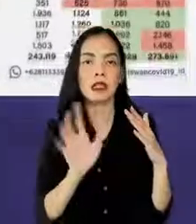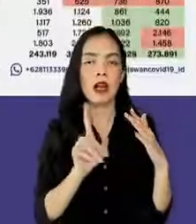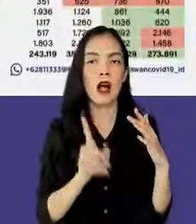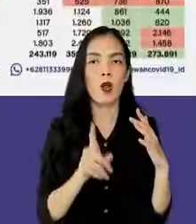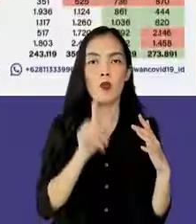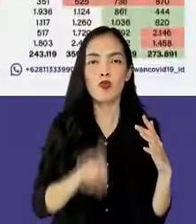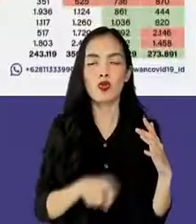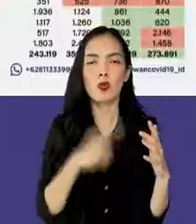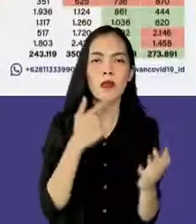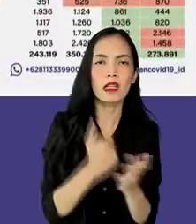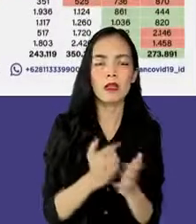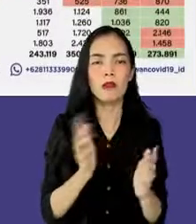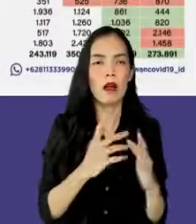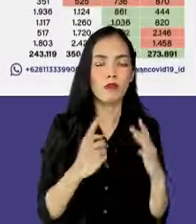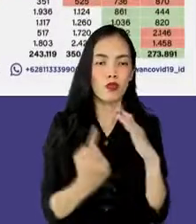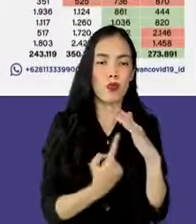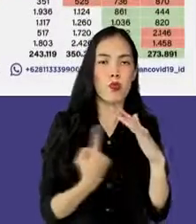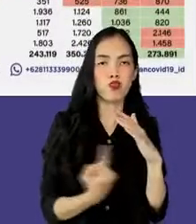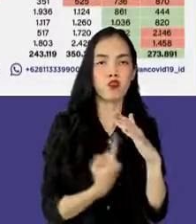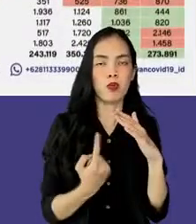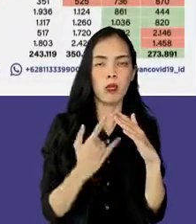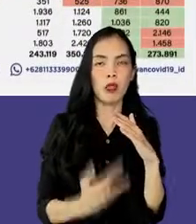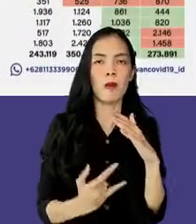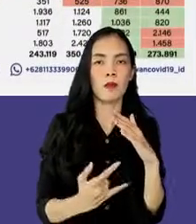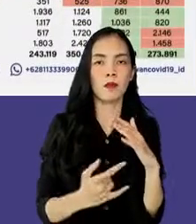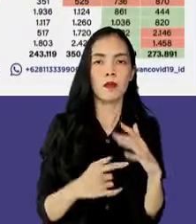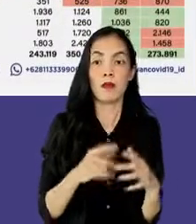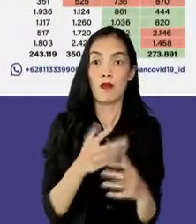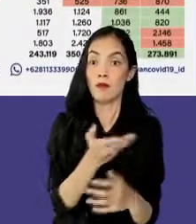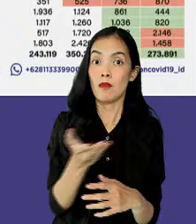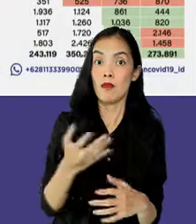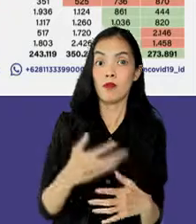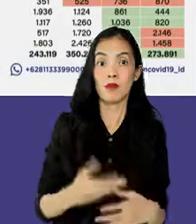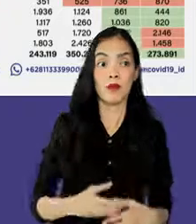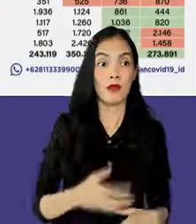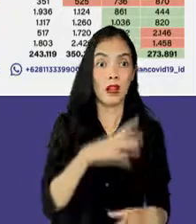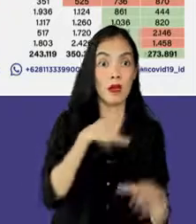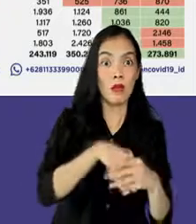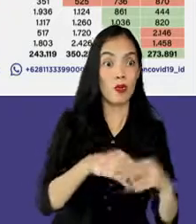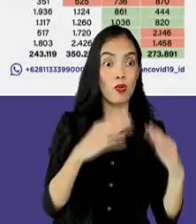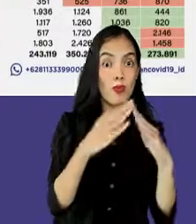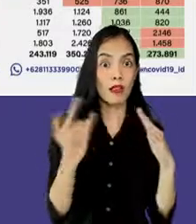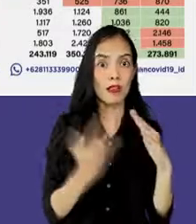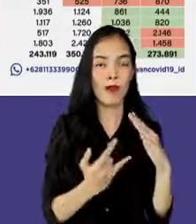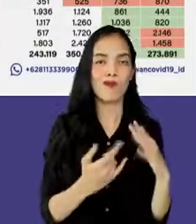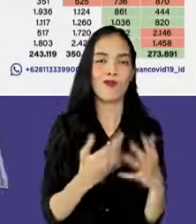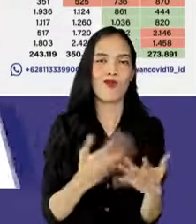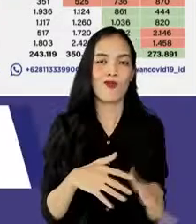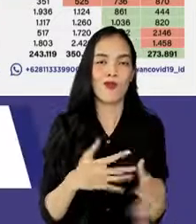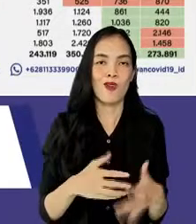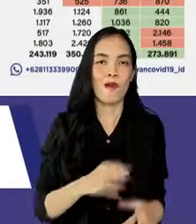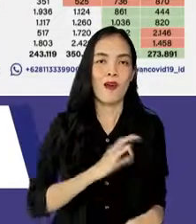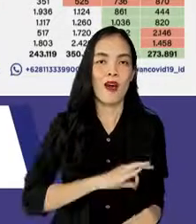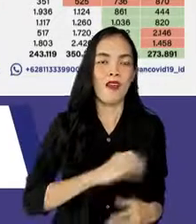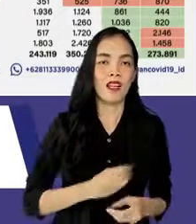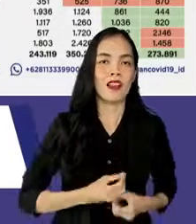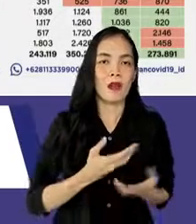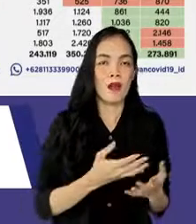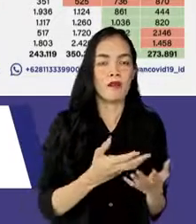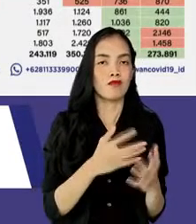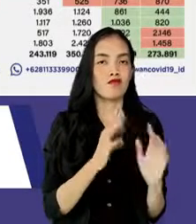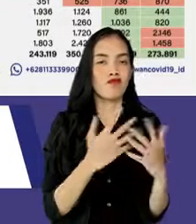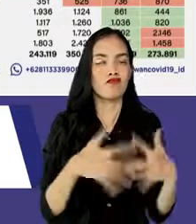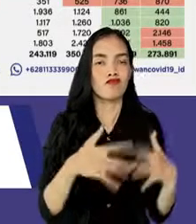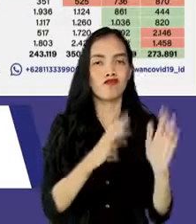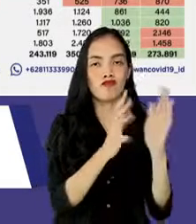kontribusi Anda sangat besar bagi penurunan kasus ini ia melihat hasil telaah data kita dapat